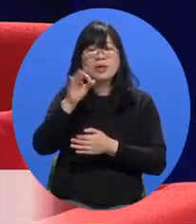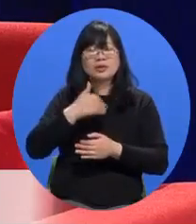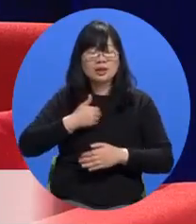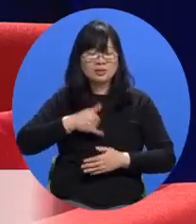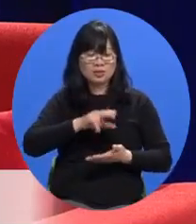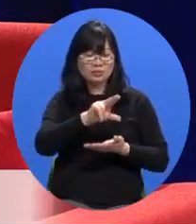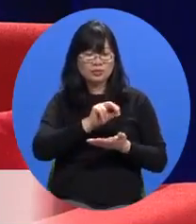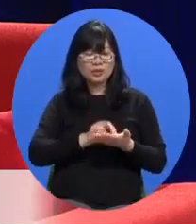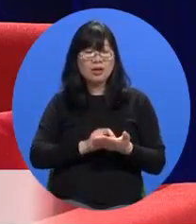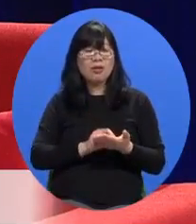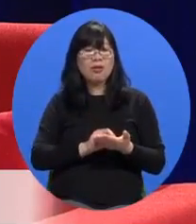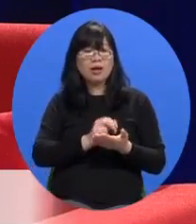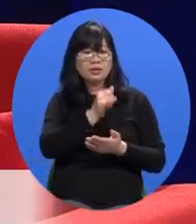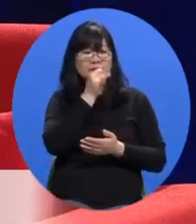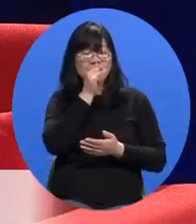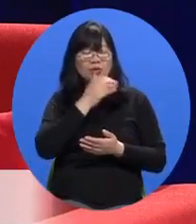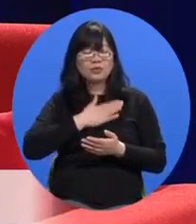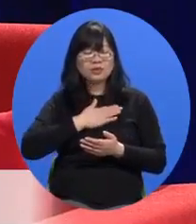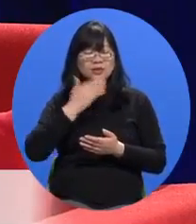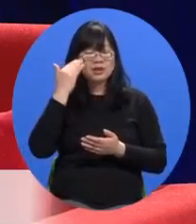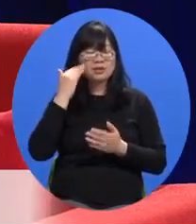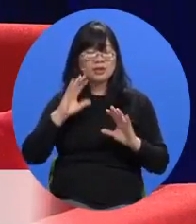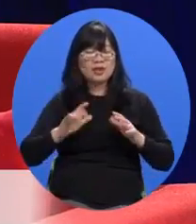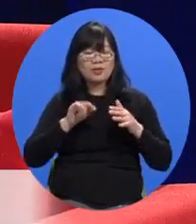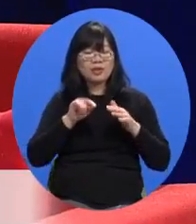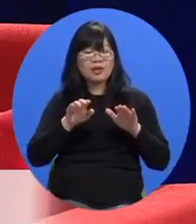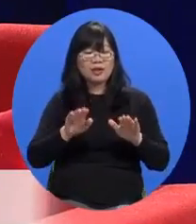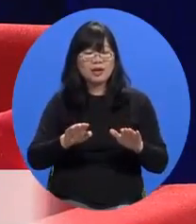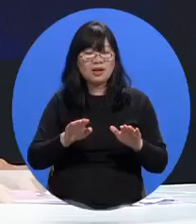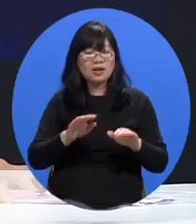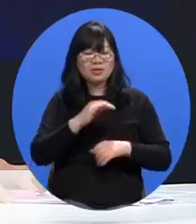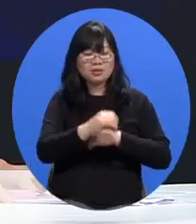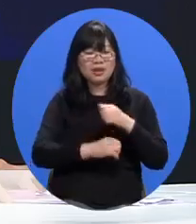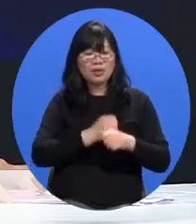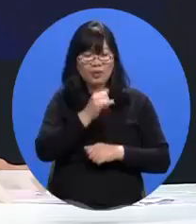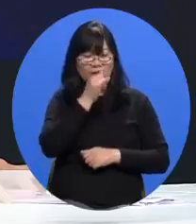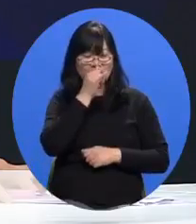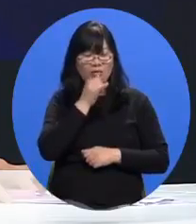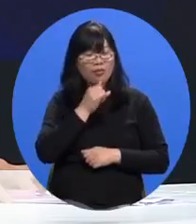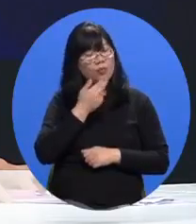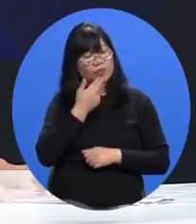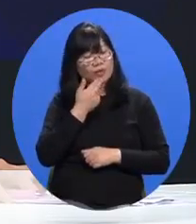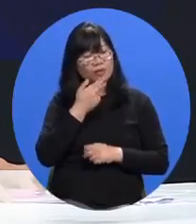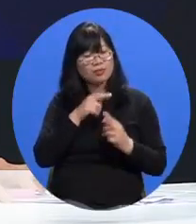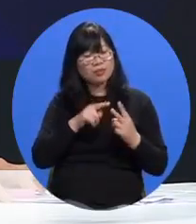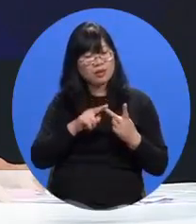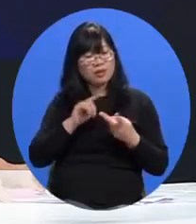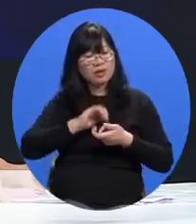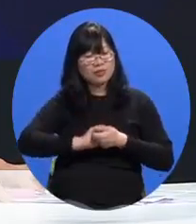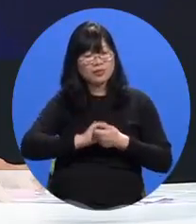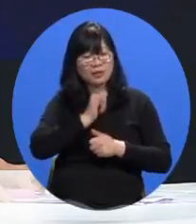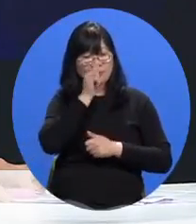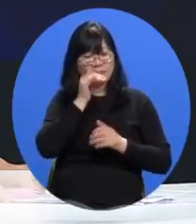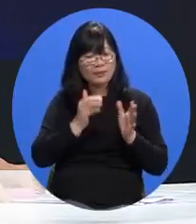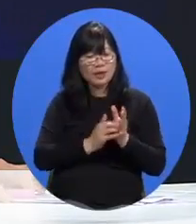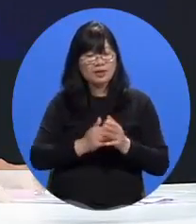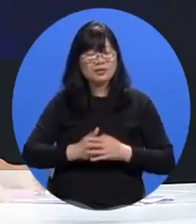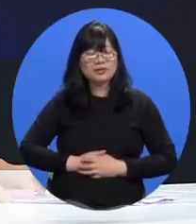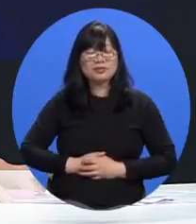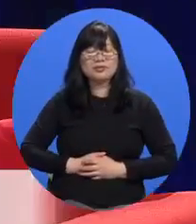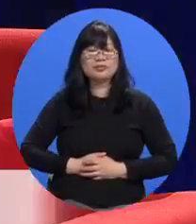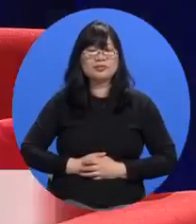아이의 문제로 오게 되면 우리 대한민국의 현실 속에서는 결코 자유로울 수가 없다라는 그런 한계에 부딪히는 것 같더라고요.